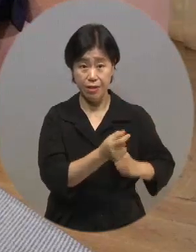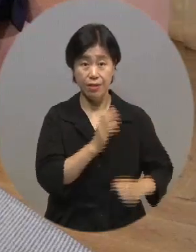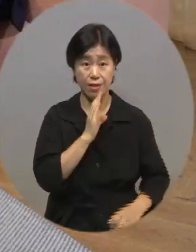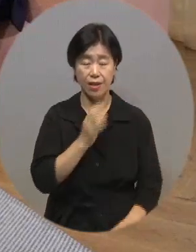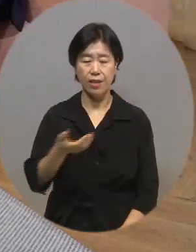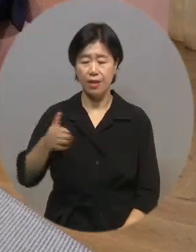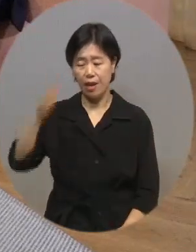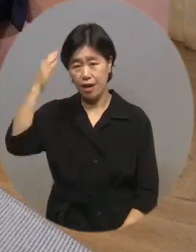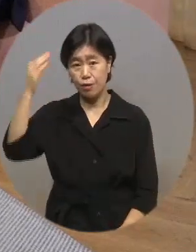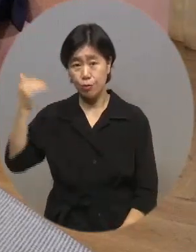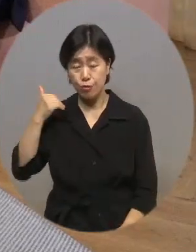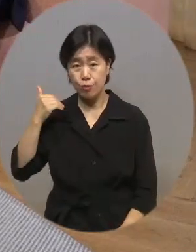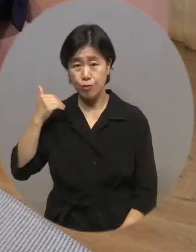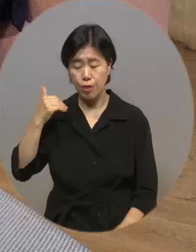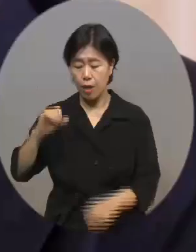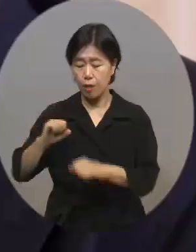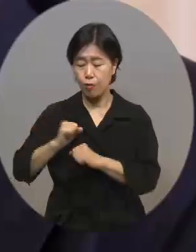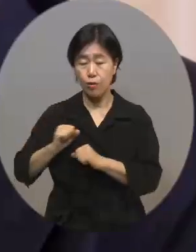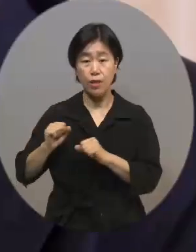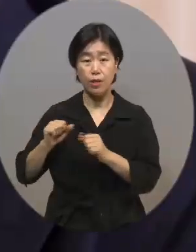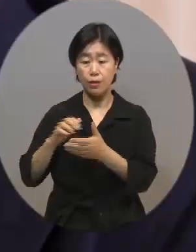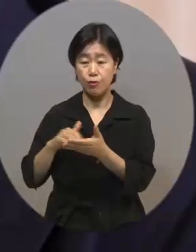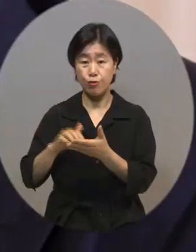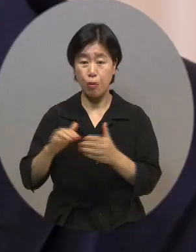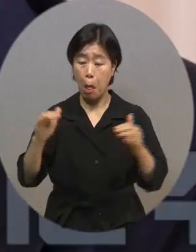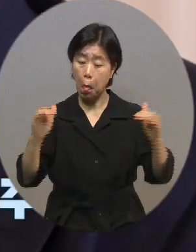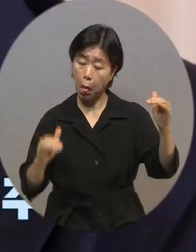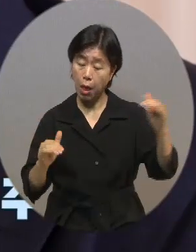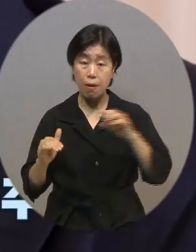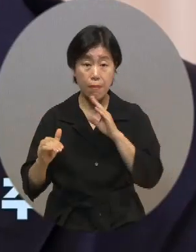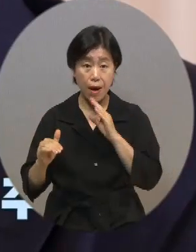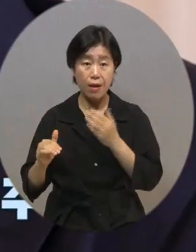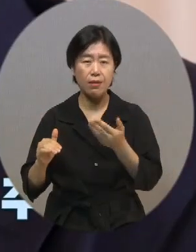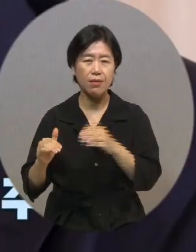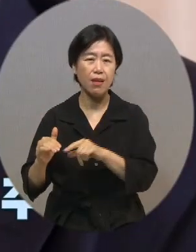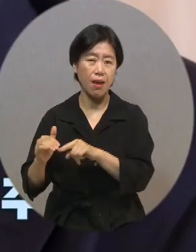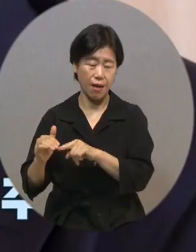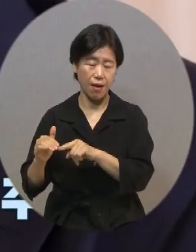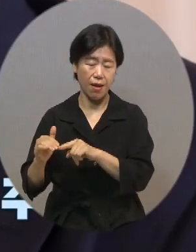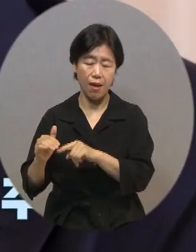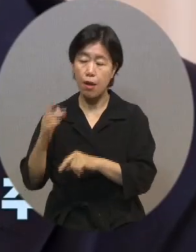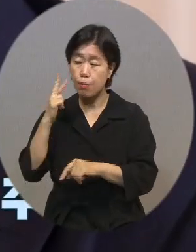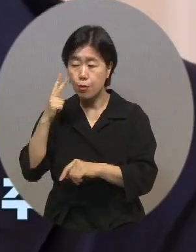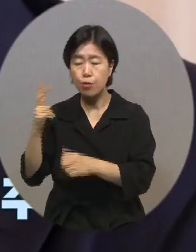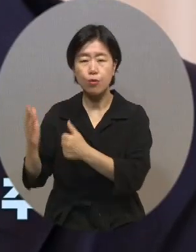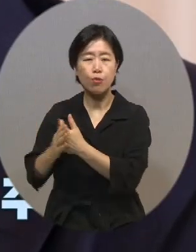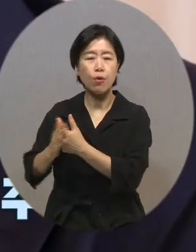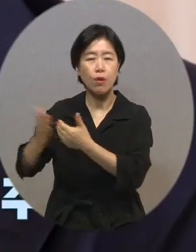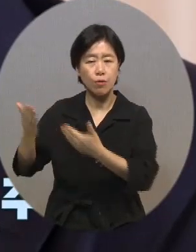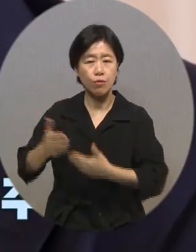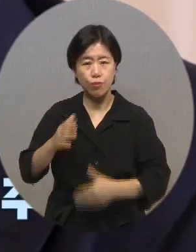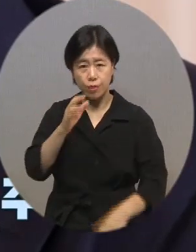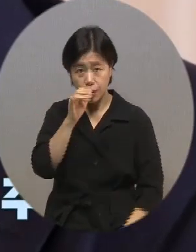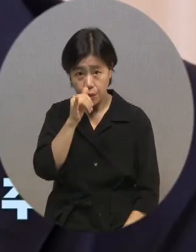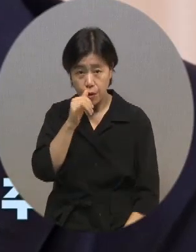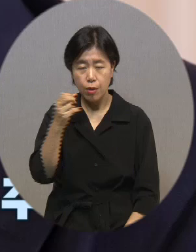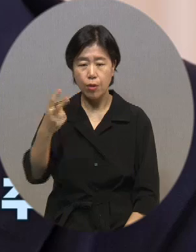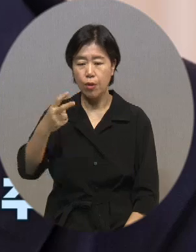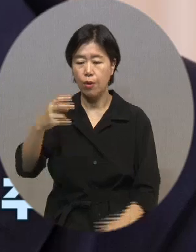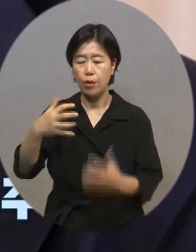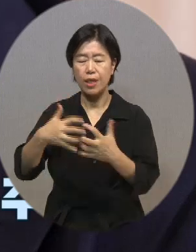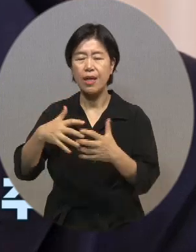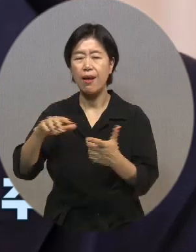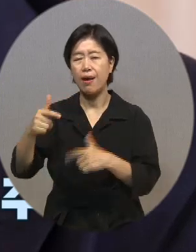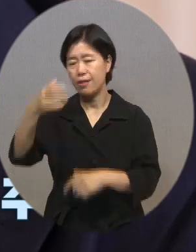첨단 무기들이 많고 또 미국이라는 강력한 우방이 여기에 지금 주둔하고 있고 이런 것들이 이제